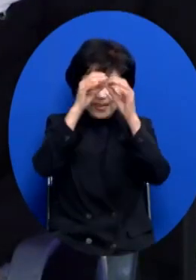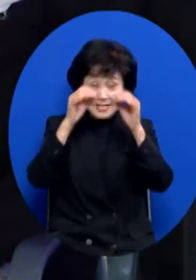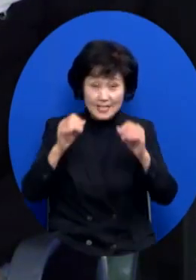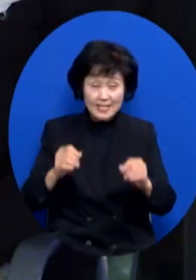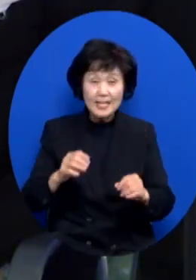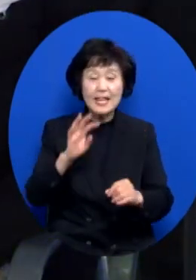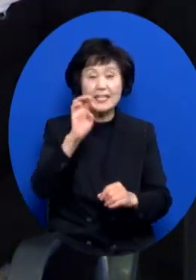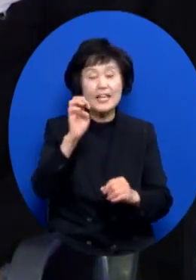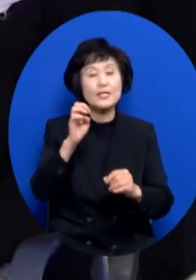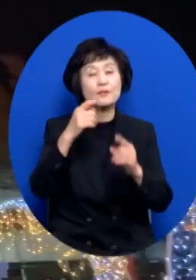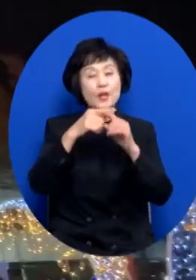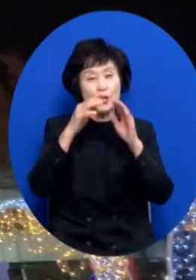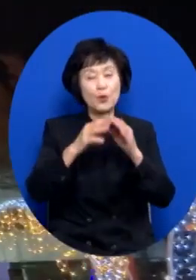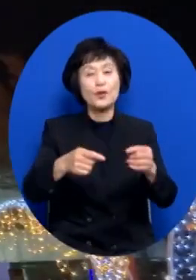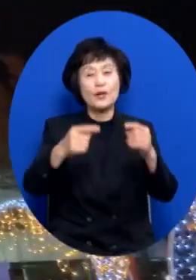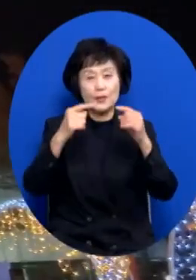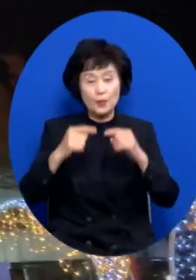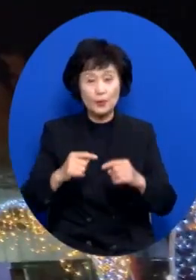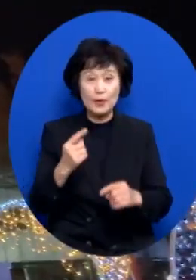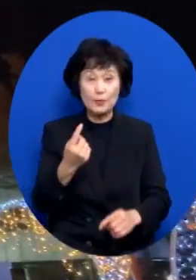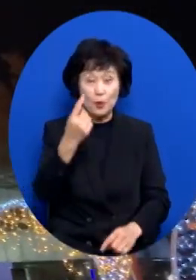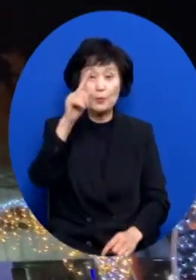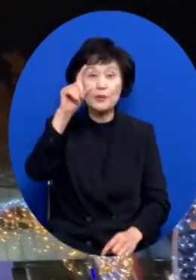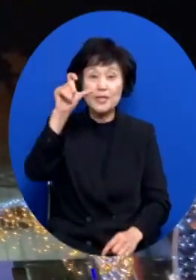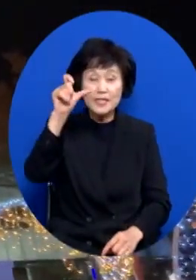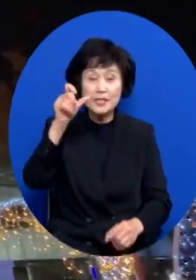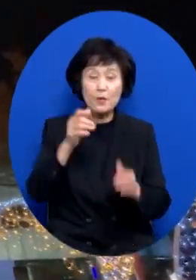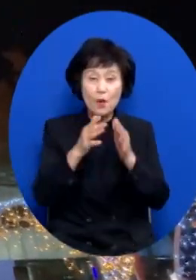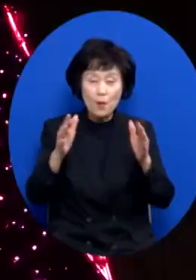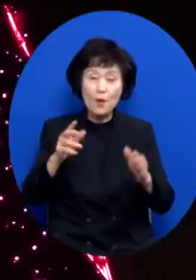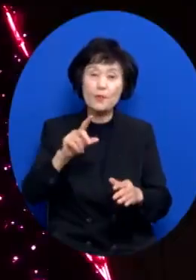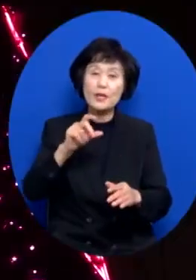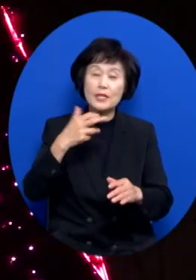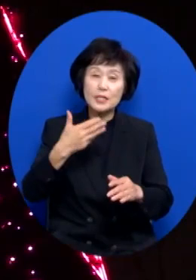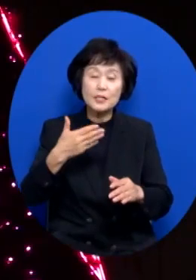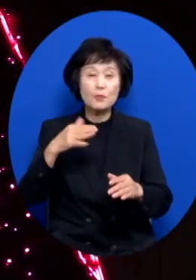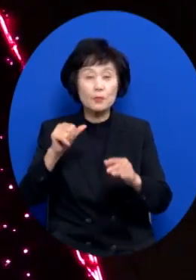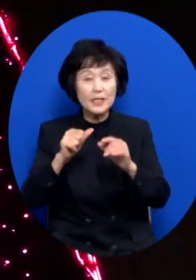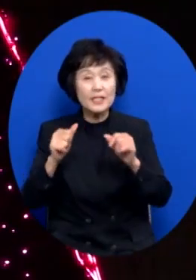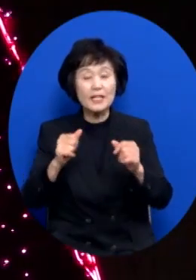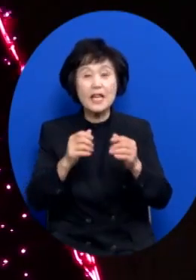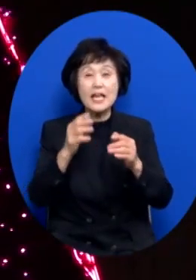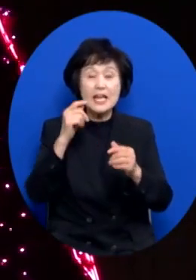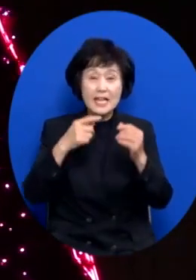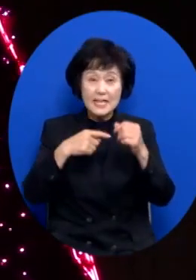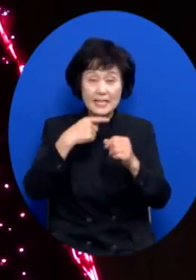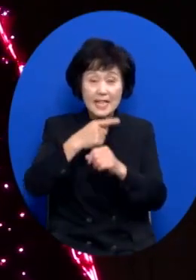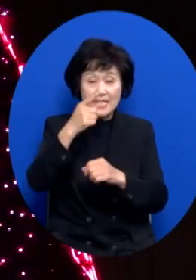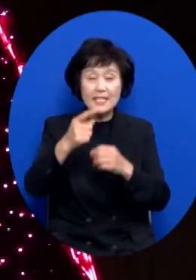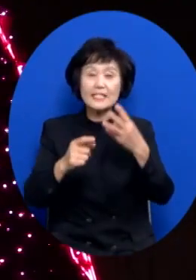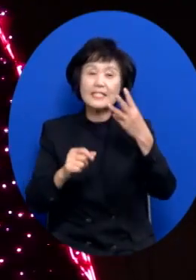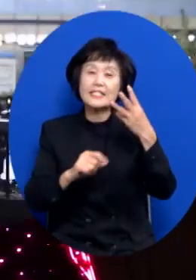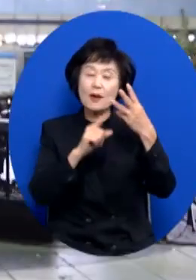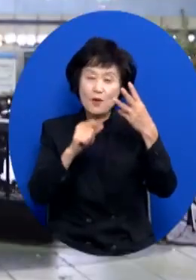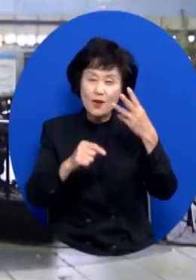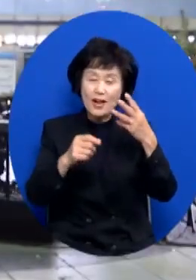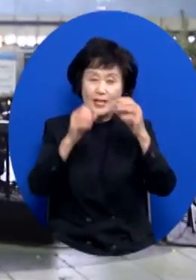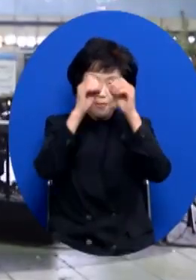40여 개 교회가 동참했으며 높이 15m, 폭 9m의 성탄트리는 내년 3월까지 설치돼 있을